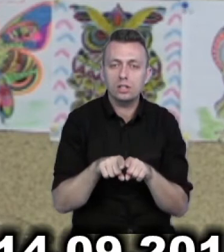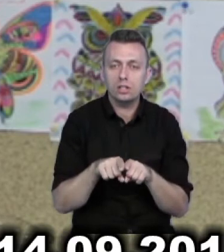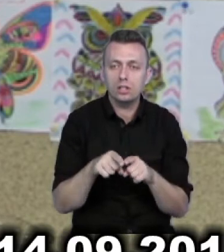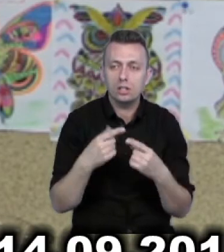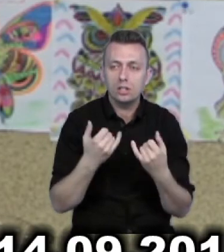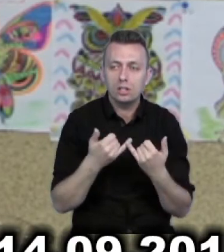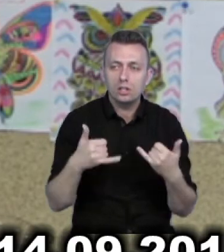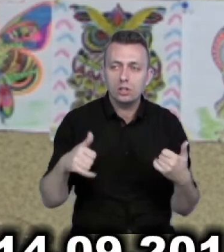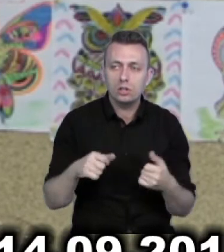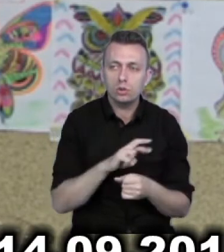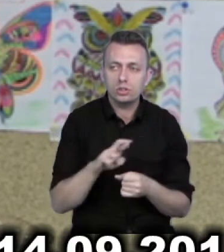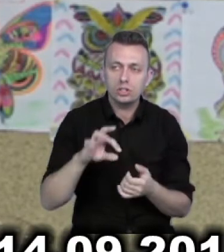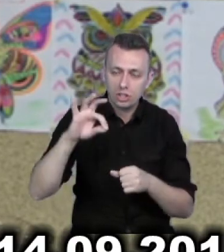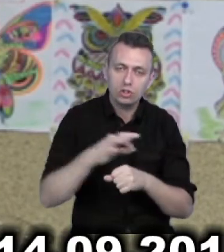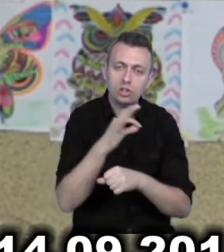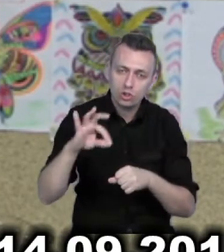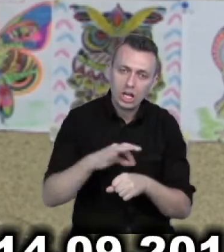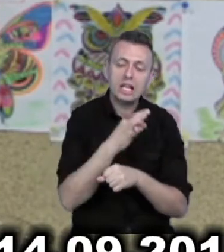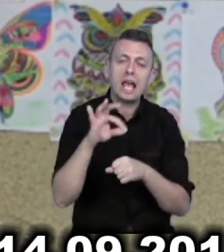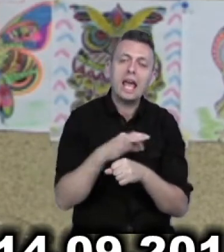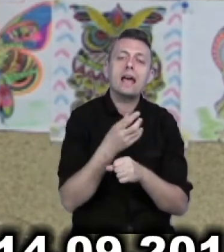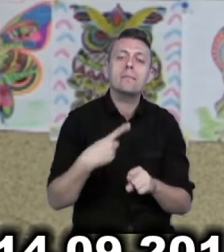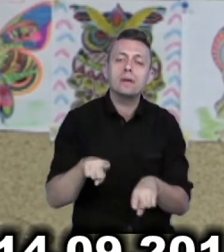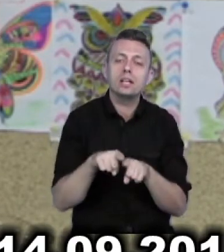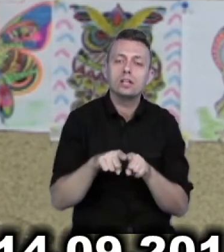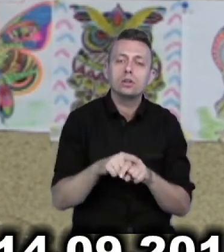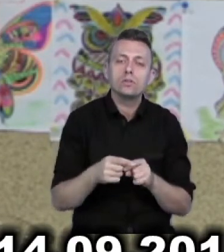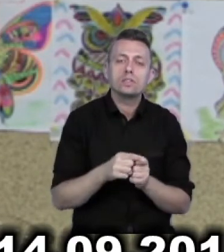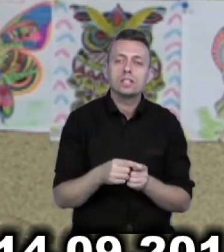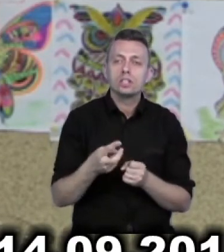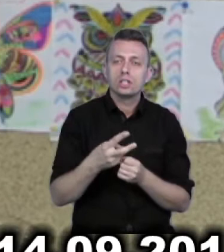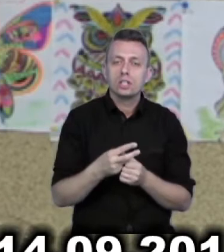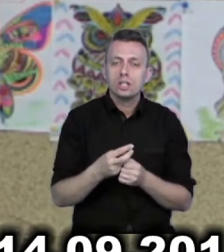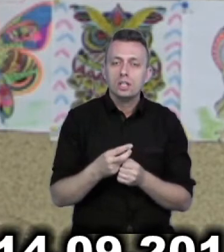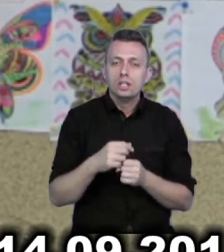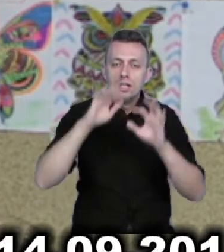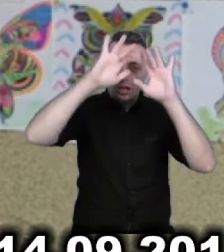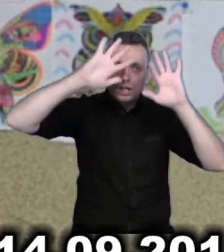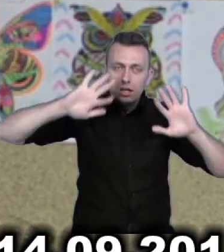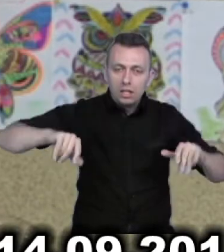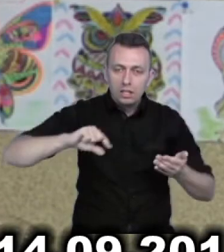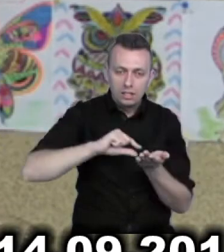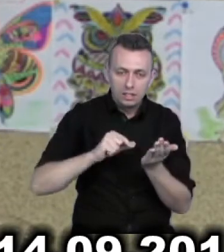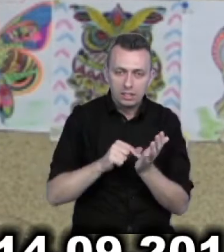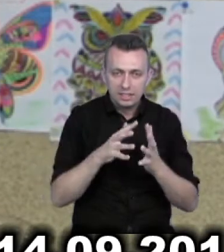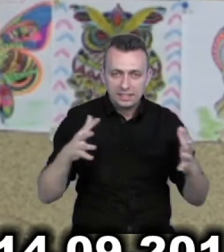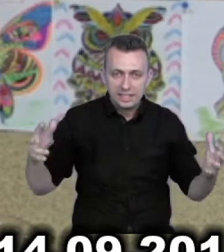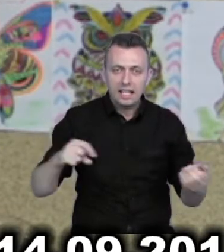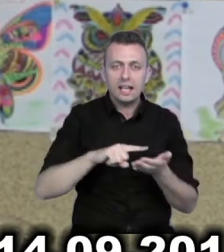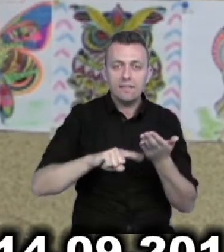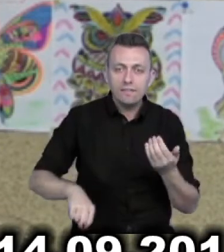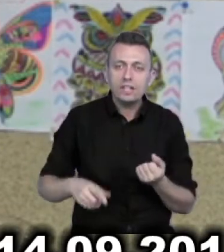Szyjemy, tworzymy wystrój sali, szczególnie na wyjątkowy dzień, jakim